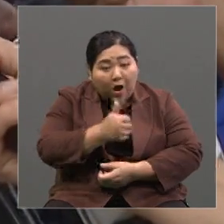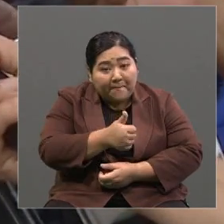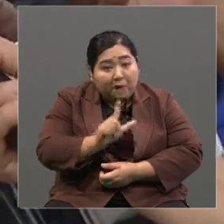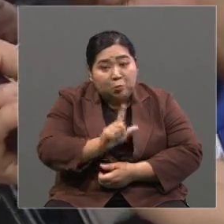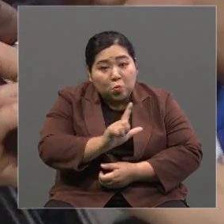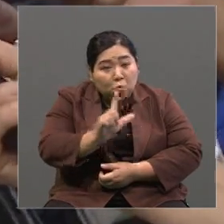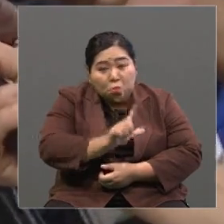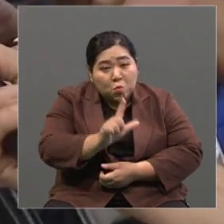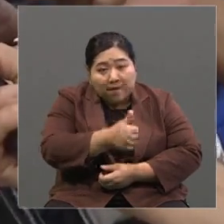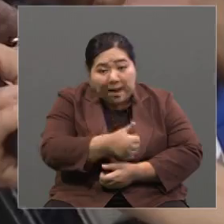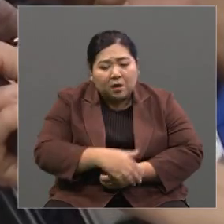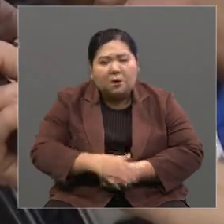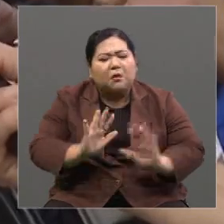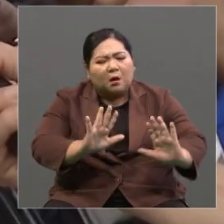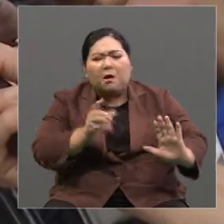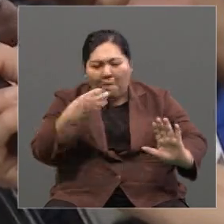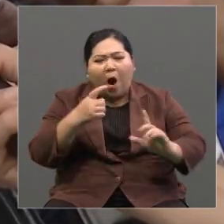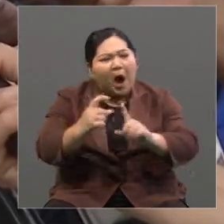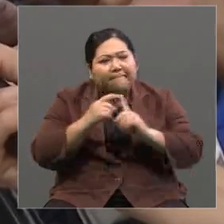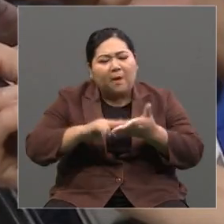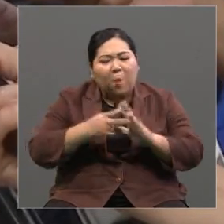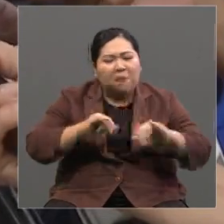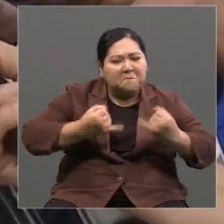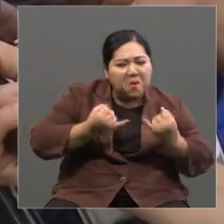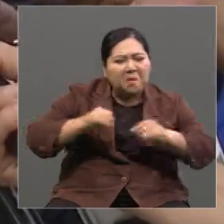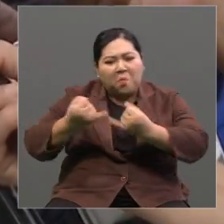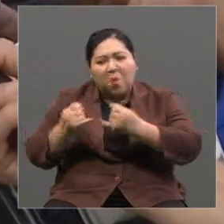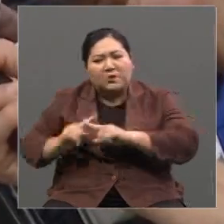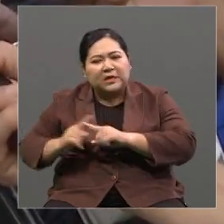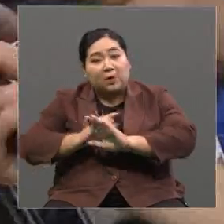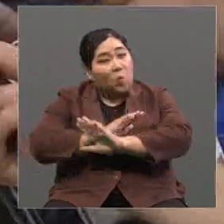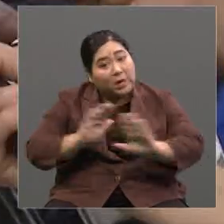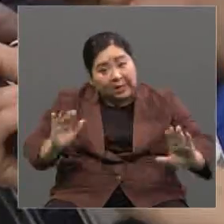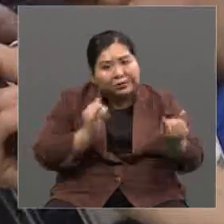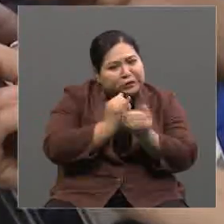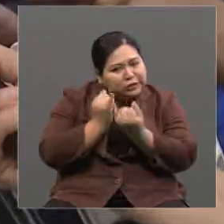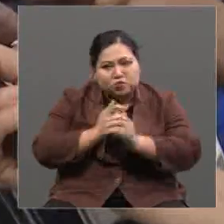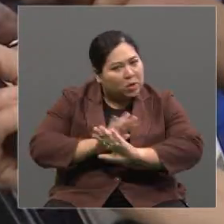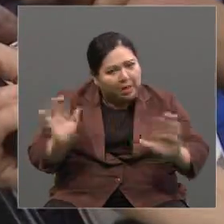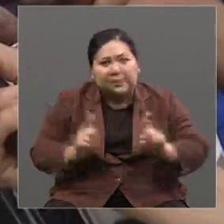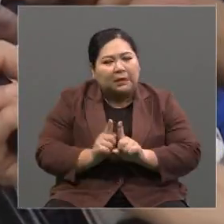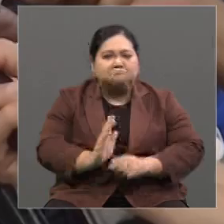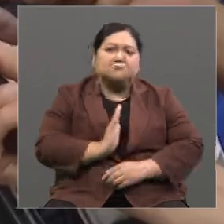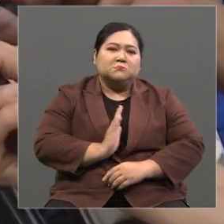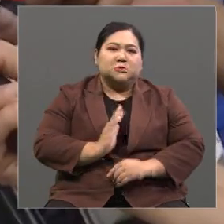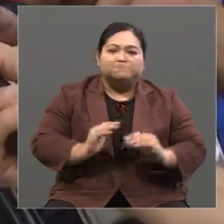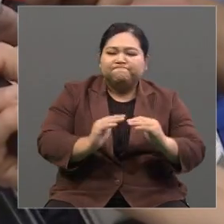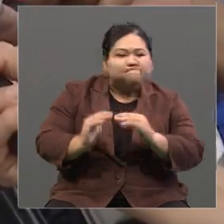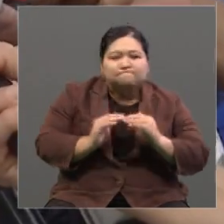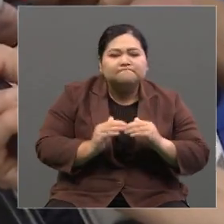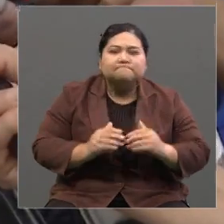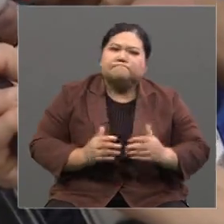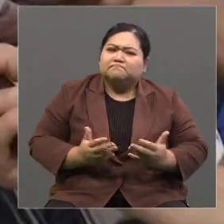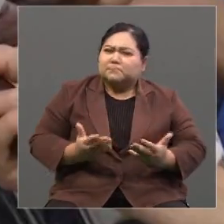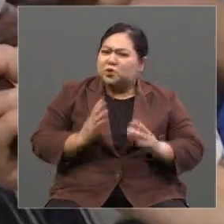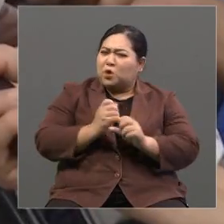ไปหมดแล้วนะบัดนี้มันไม่มี ต้องทำความเข้าใจกันหลายสเต็ปเหมือนกัน นี่ก็พยายามจะสร้างความเข้าใจเพราะว่านะผู้สื่อข่าวพยายามสอบถามนะว่า